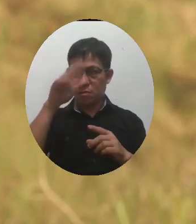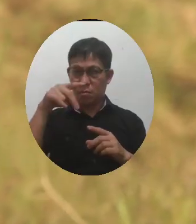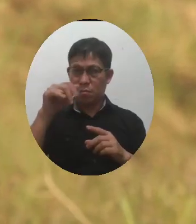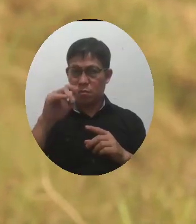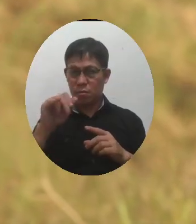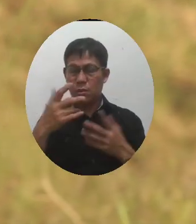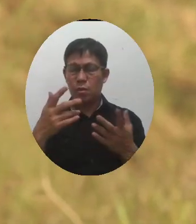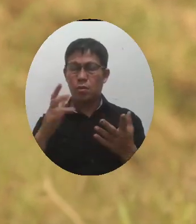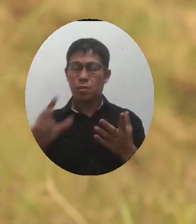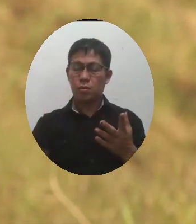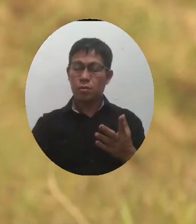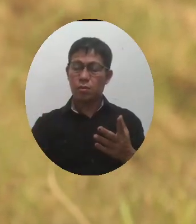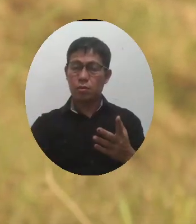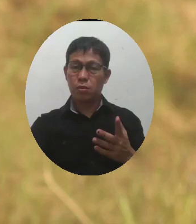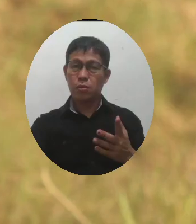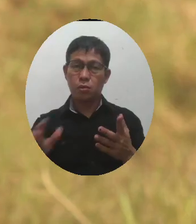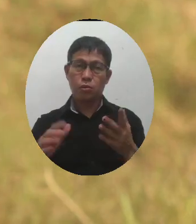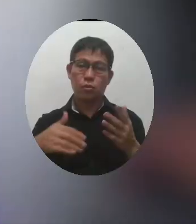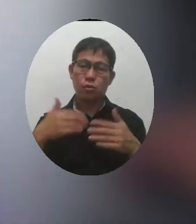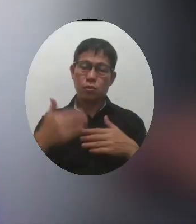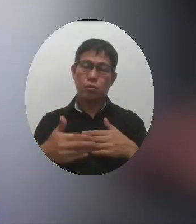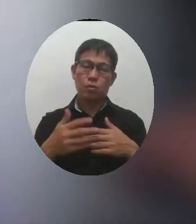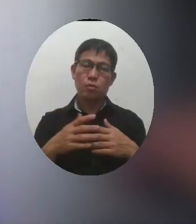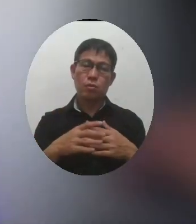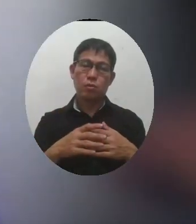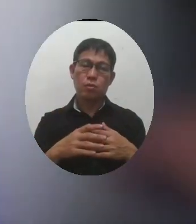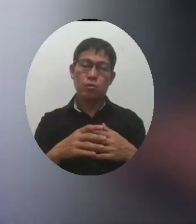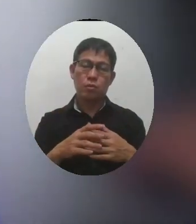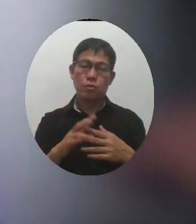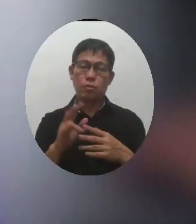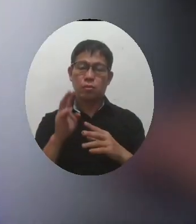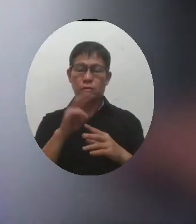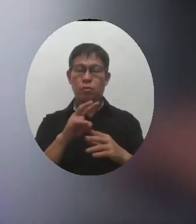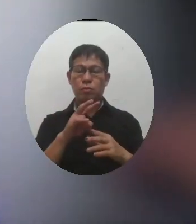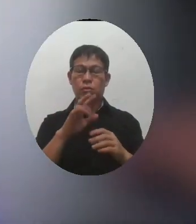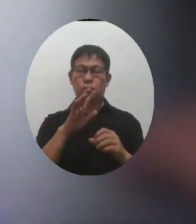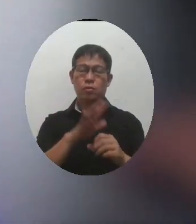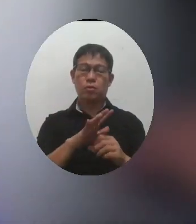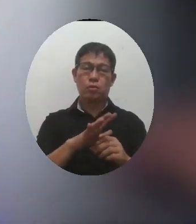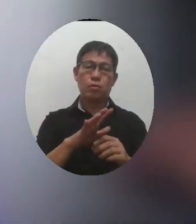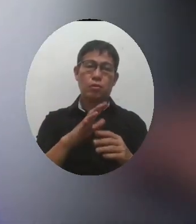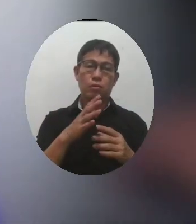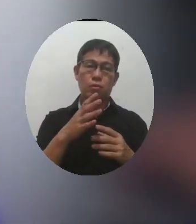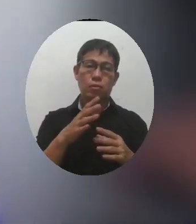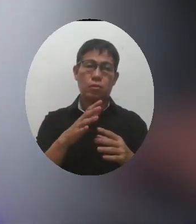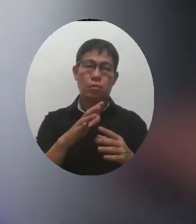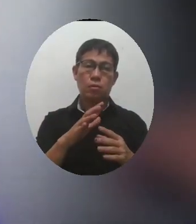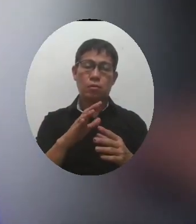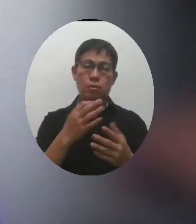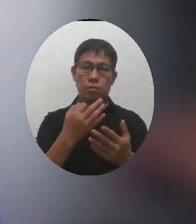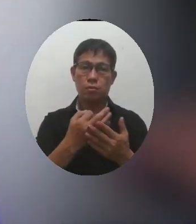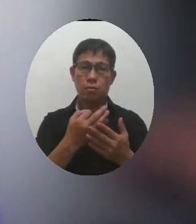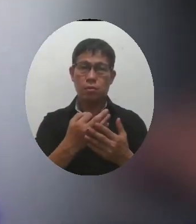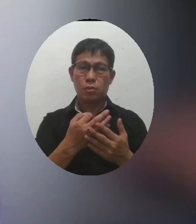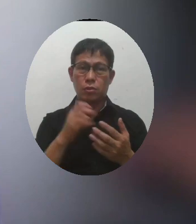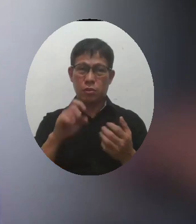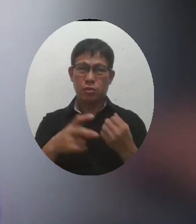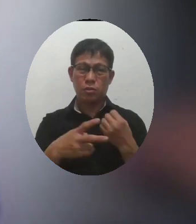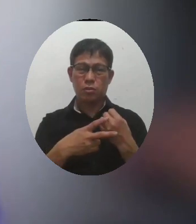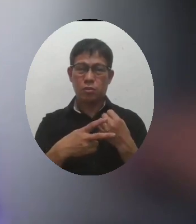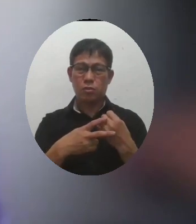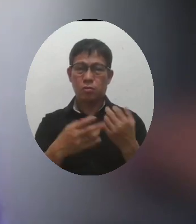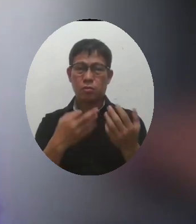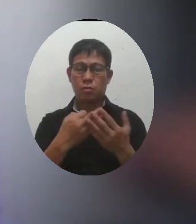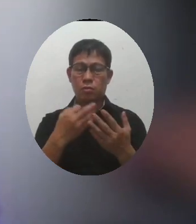Mas tumindi pa ang pressure kay Arlene na makaipon ng pera para sa bata. Ito'y